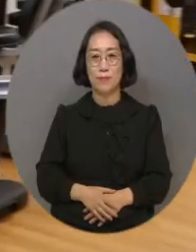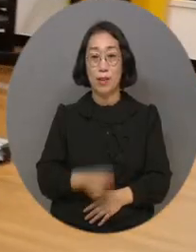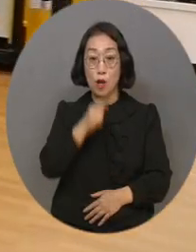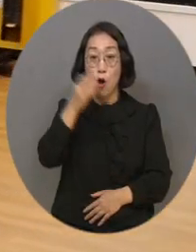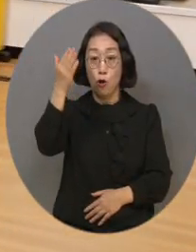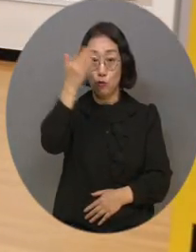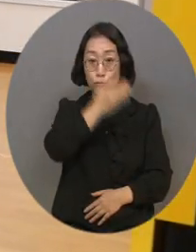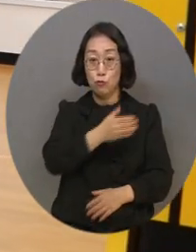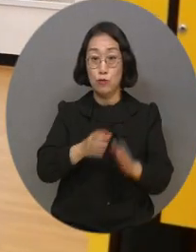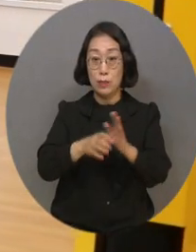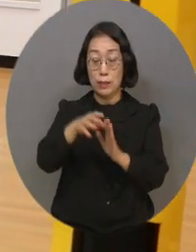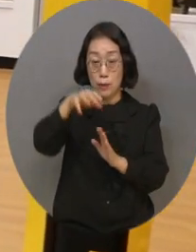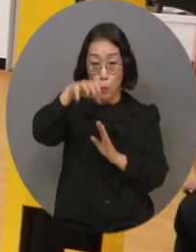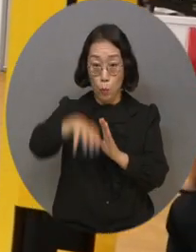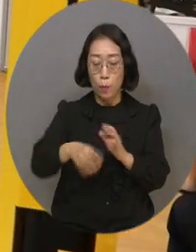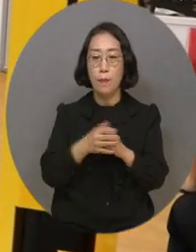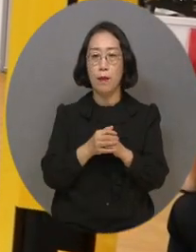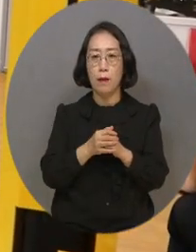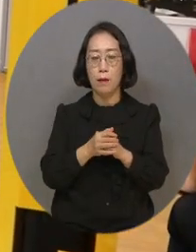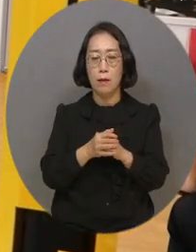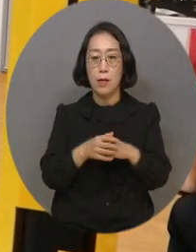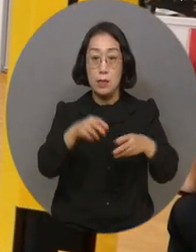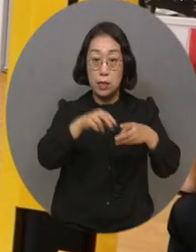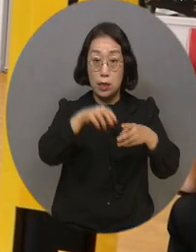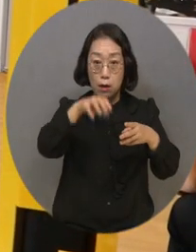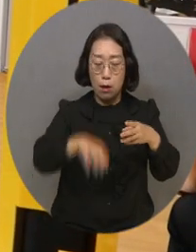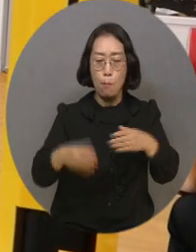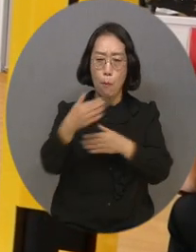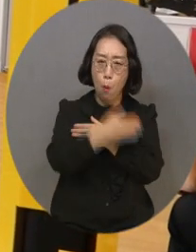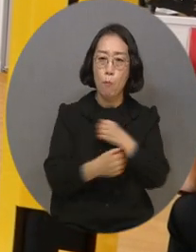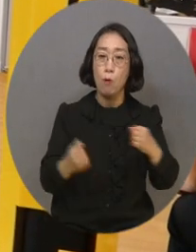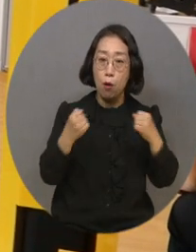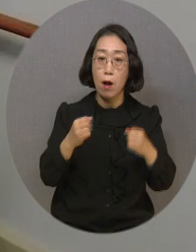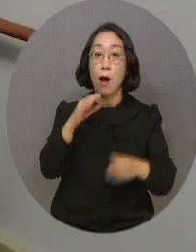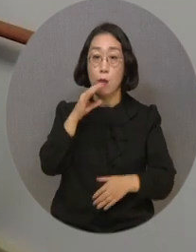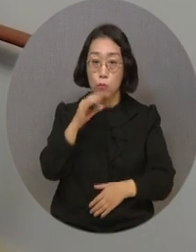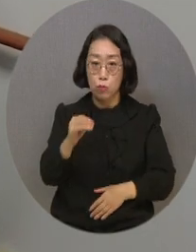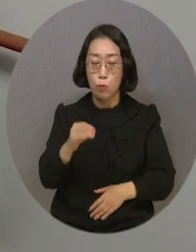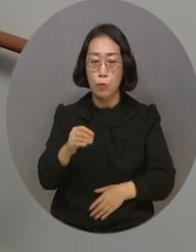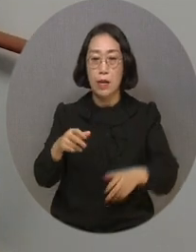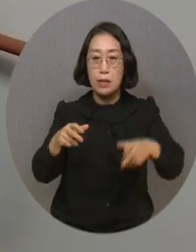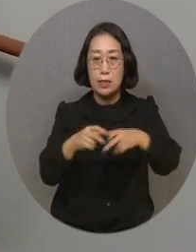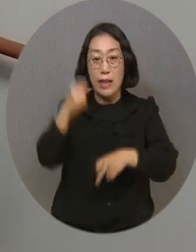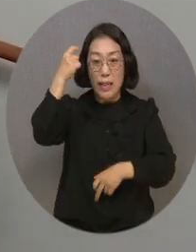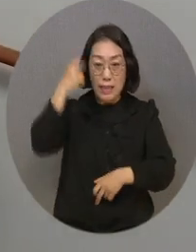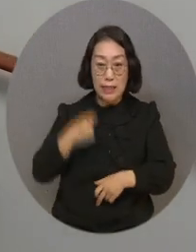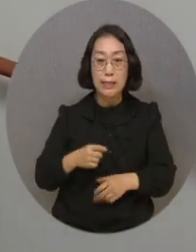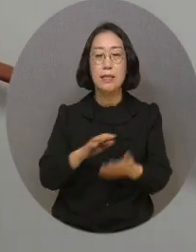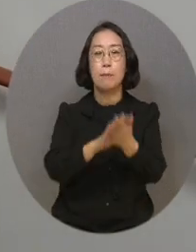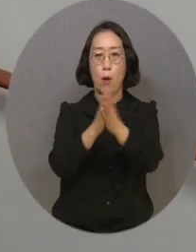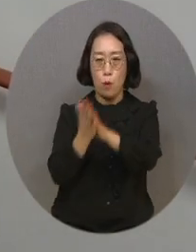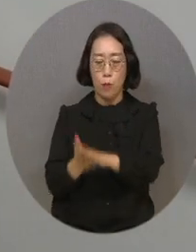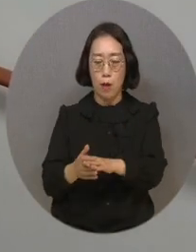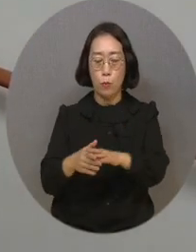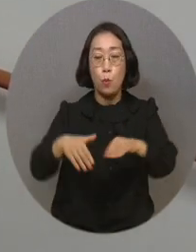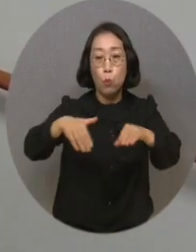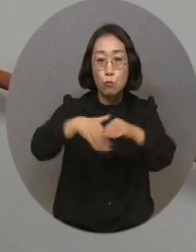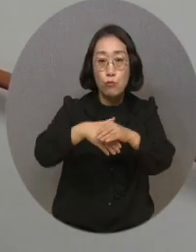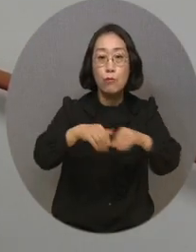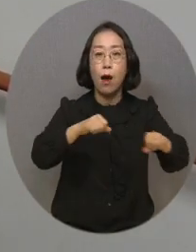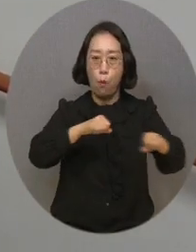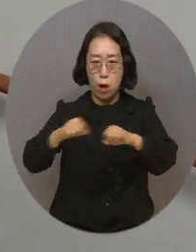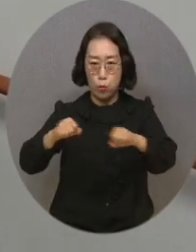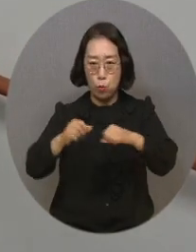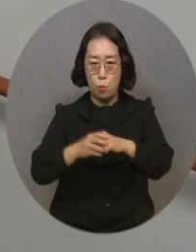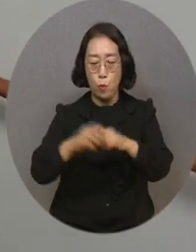여수시 장애인 국민체육센터는 장애인들의 신체 건강뿐만 아니라 장애 인식 개선과 문화 활동 등